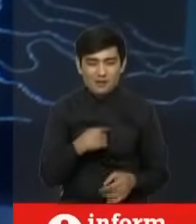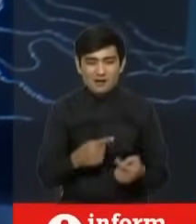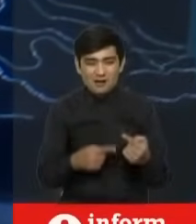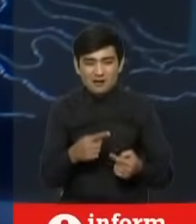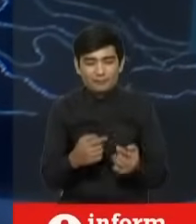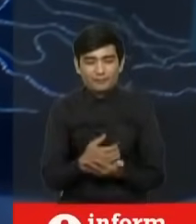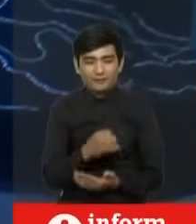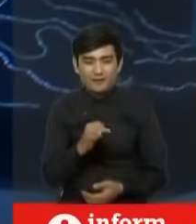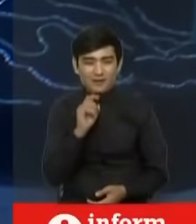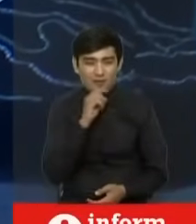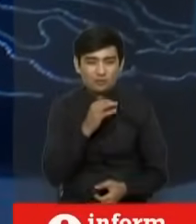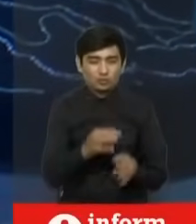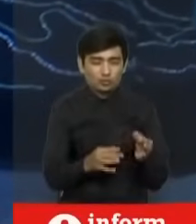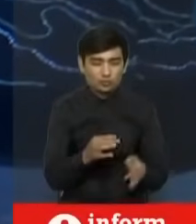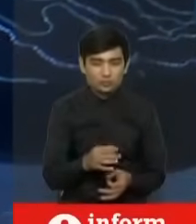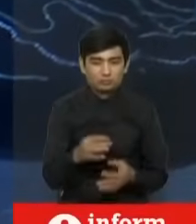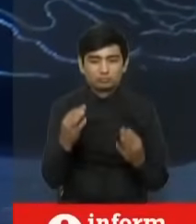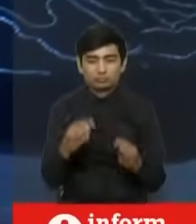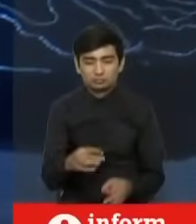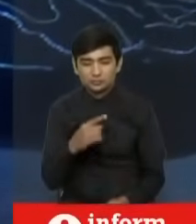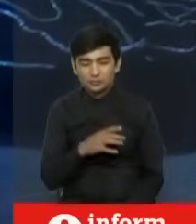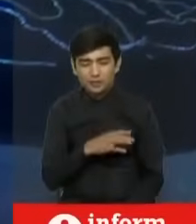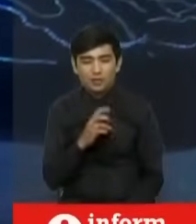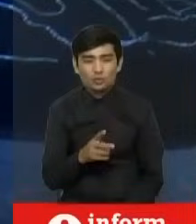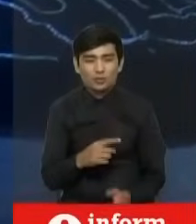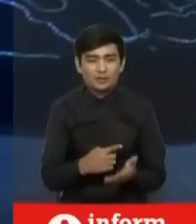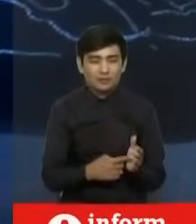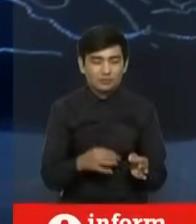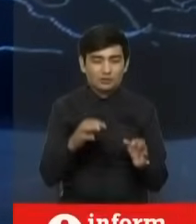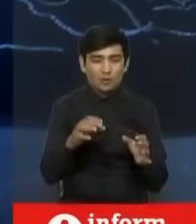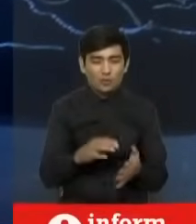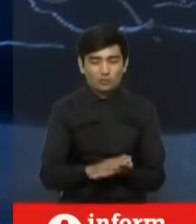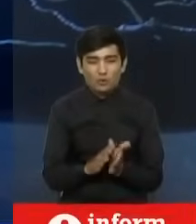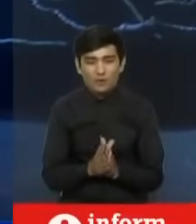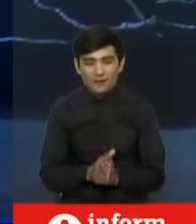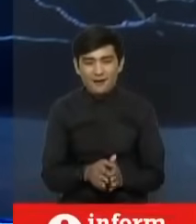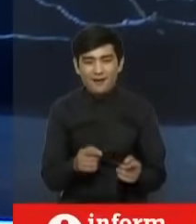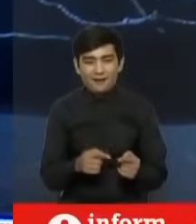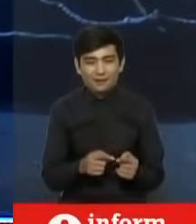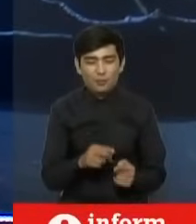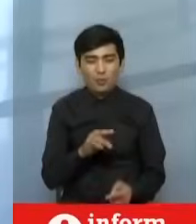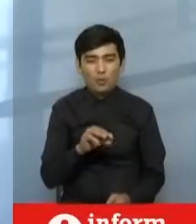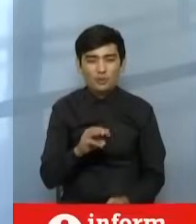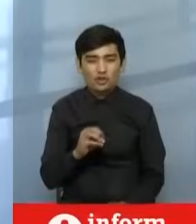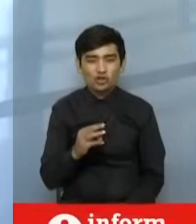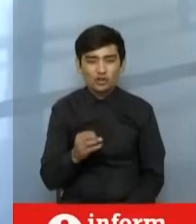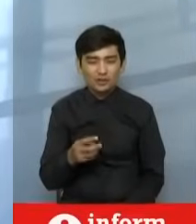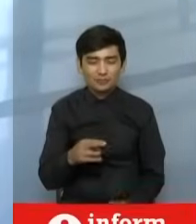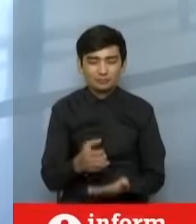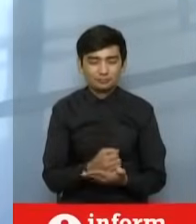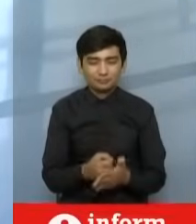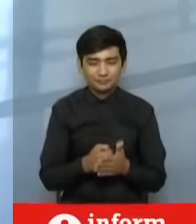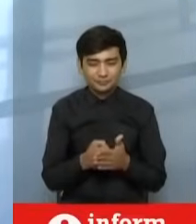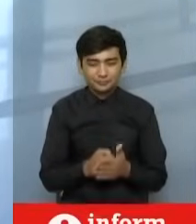Специализированный экономический суд столицы удовлетворил исковое требование о заключении договоров аренды помещения.